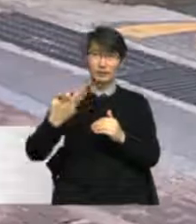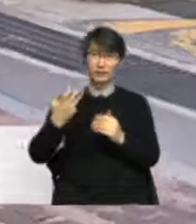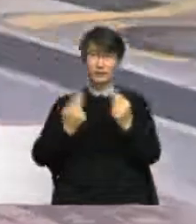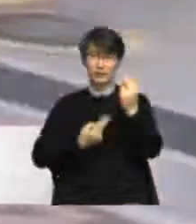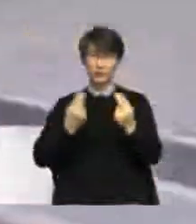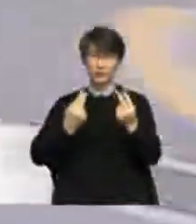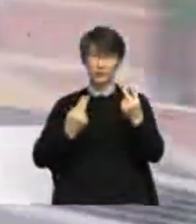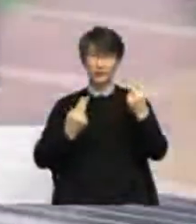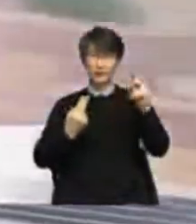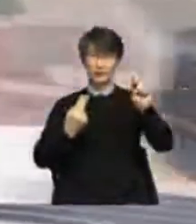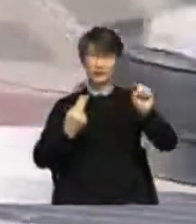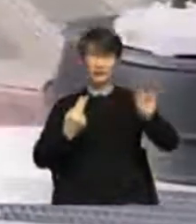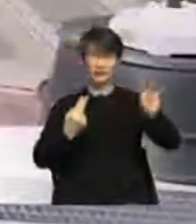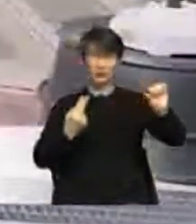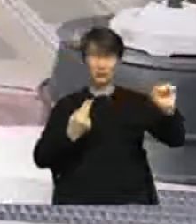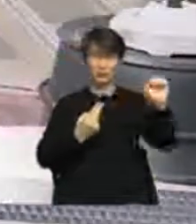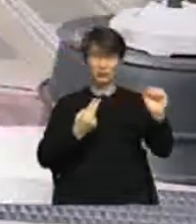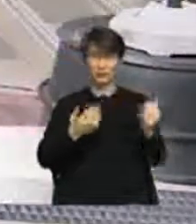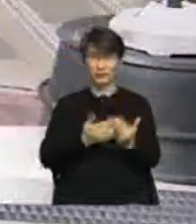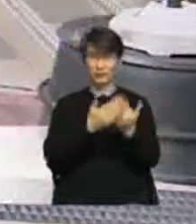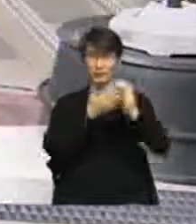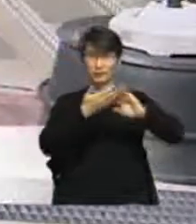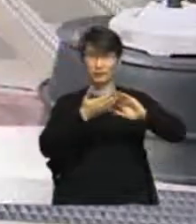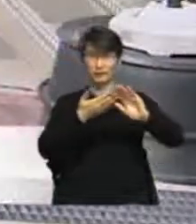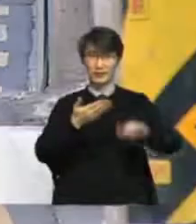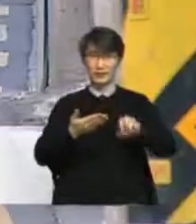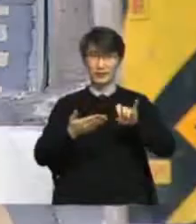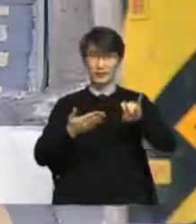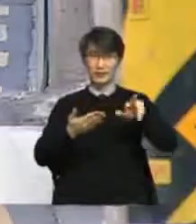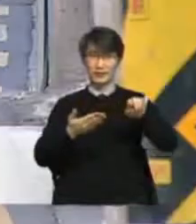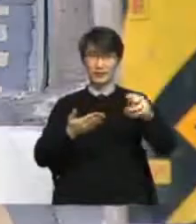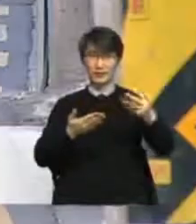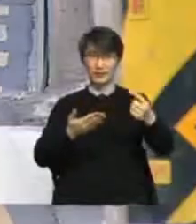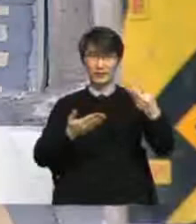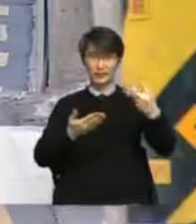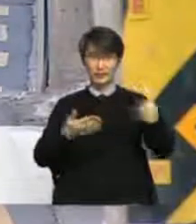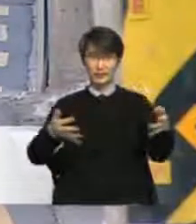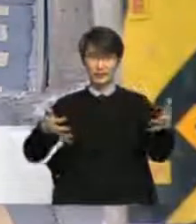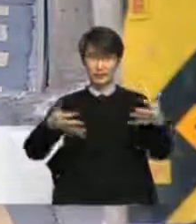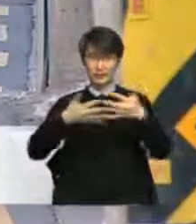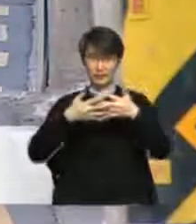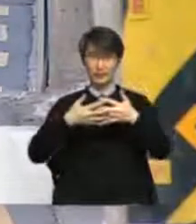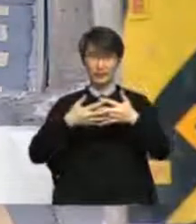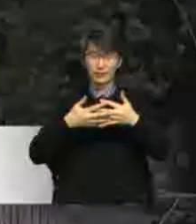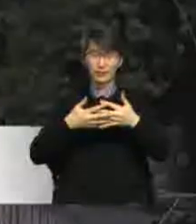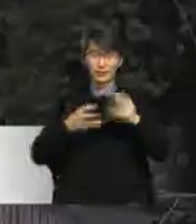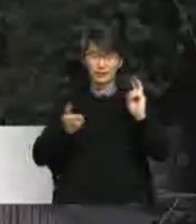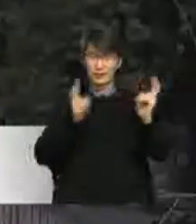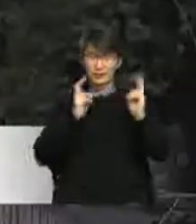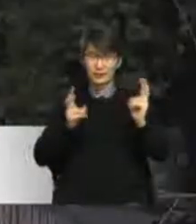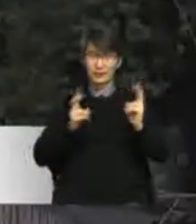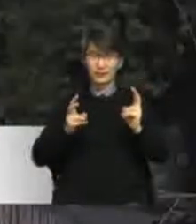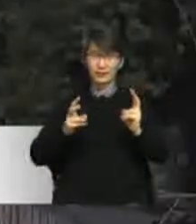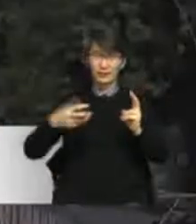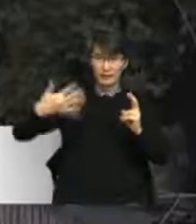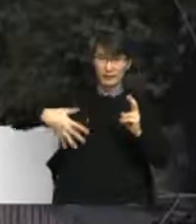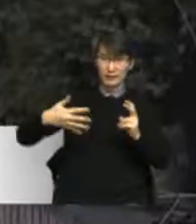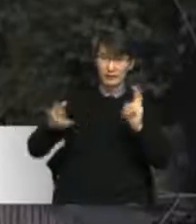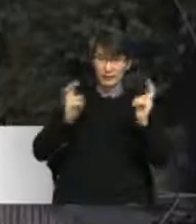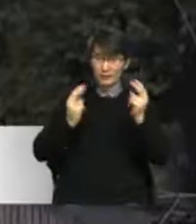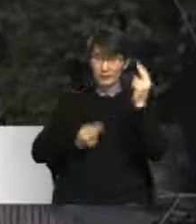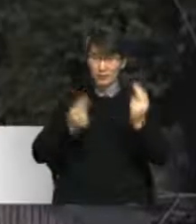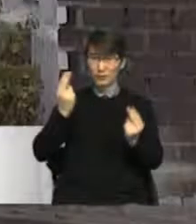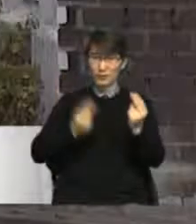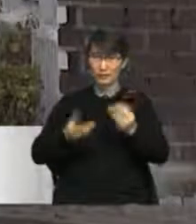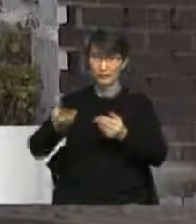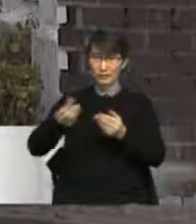1.45% 증가했습니다 또 젠트리 pk 션 방지 상생 협약 체결 업체가 미체결 업체에 비해 임대료